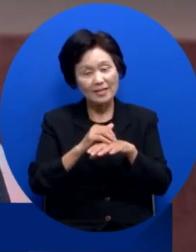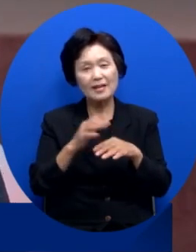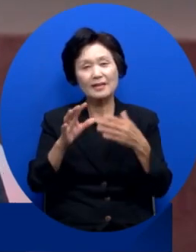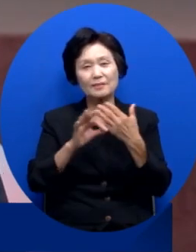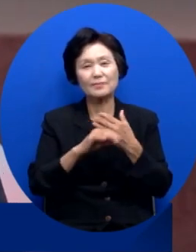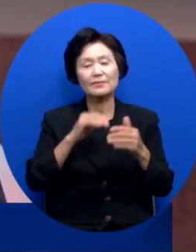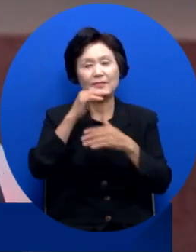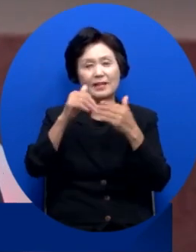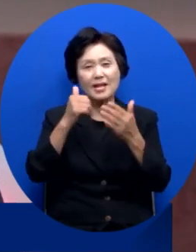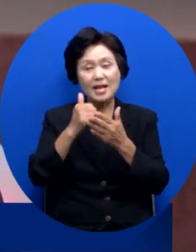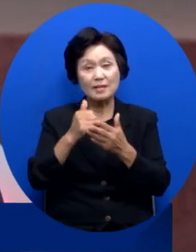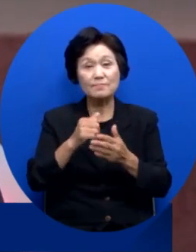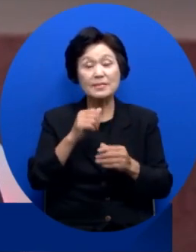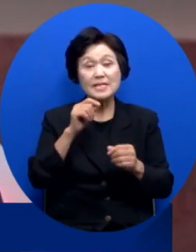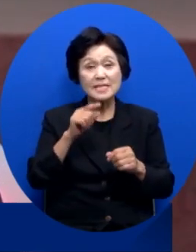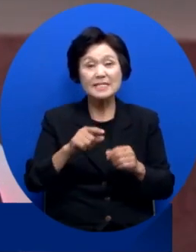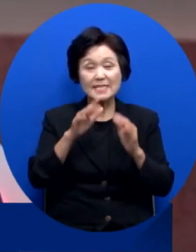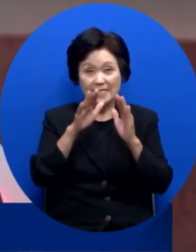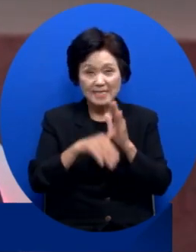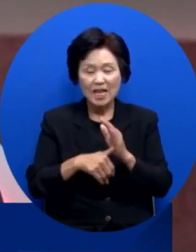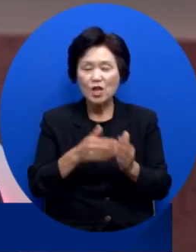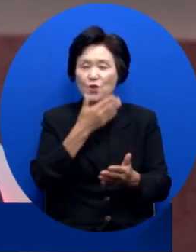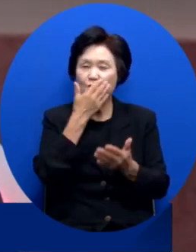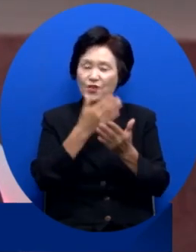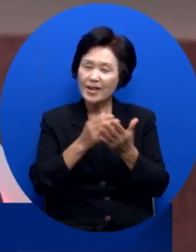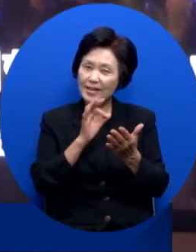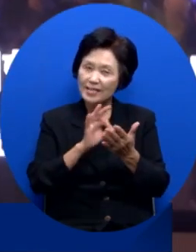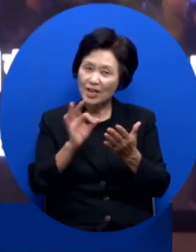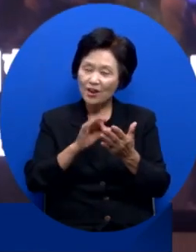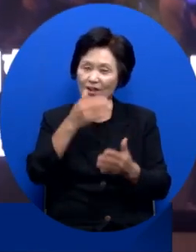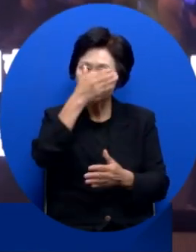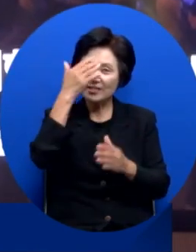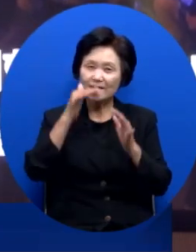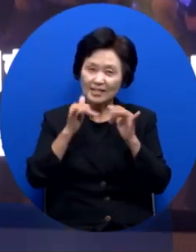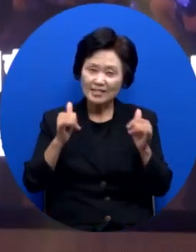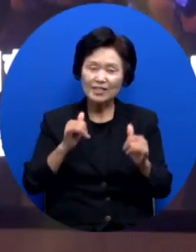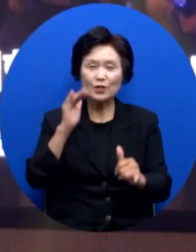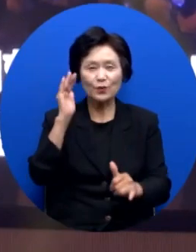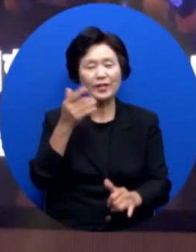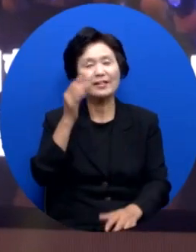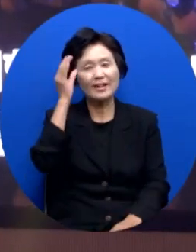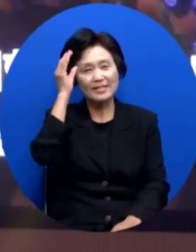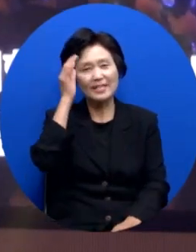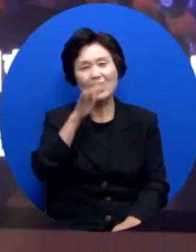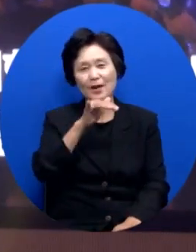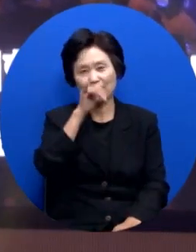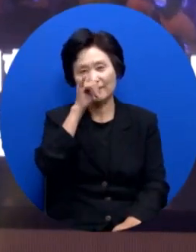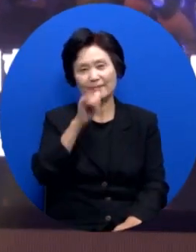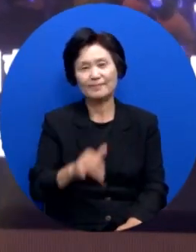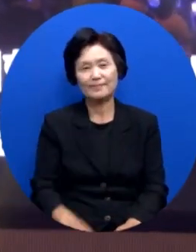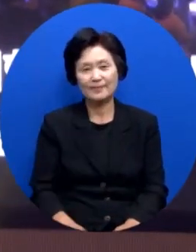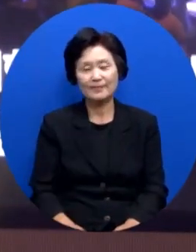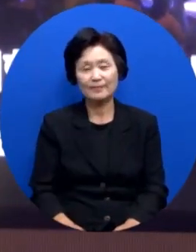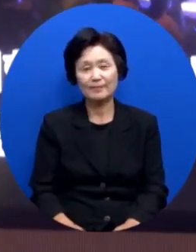정말 하나님께서 이 시대에 귀하게 쓰시는 그러한 청년들이 될 것이라고 그렇게 생각이 듭니다. CTS 뉴스 박주은입니다.